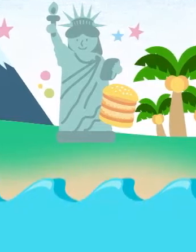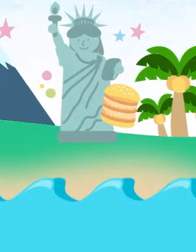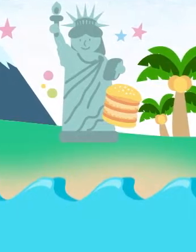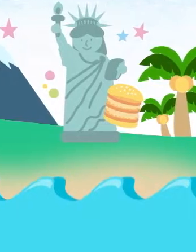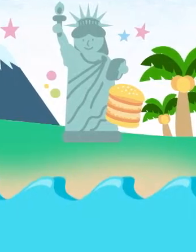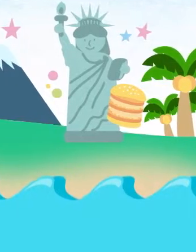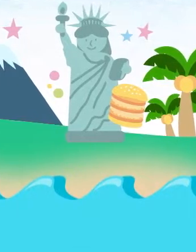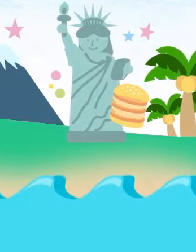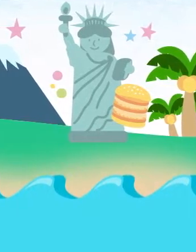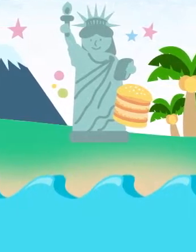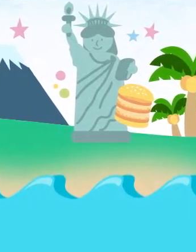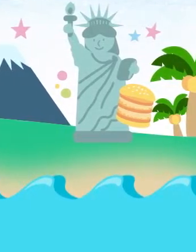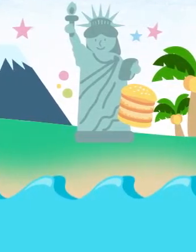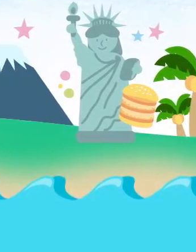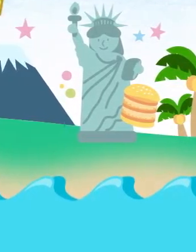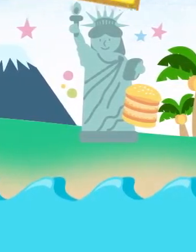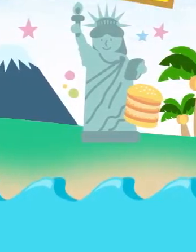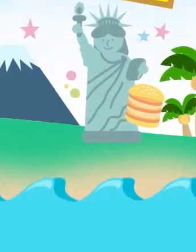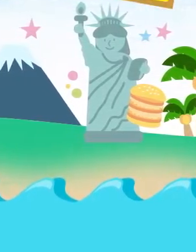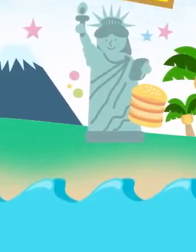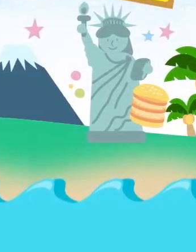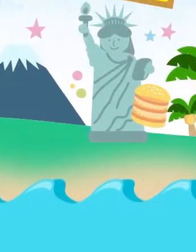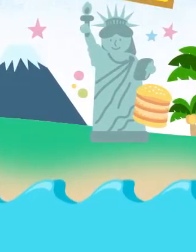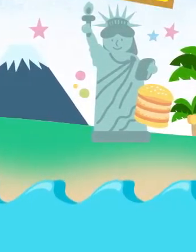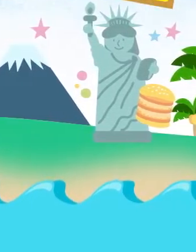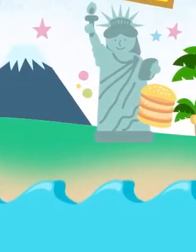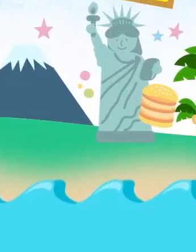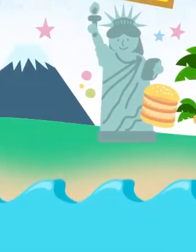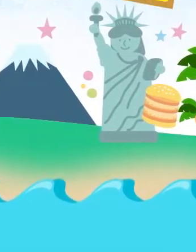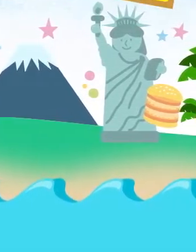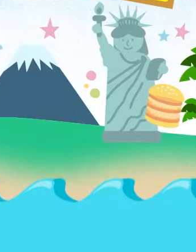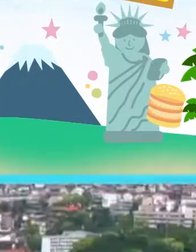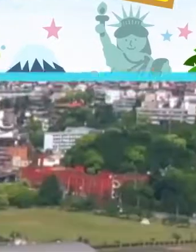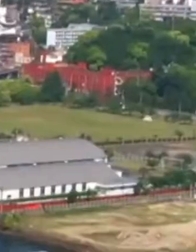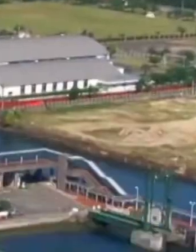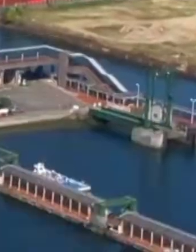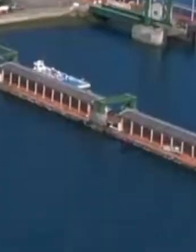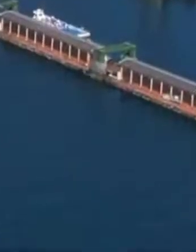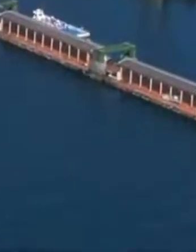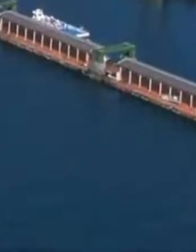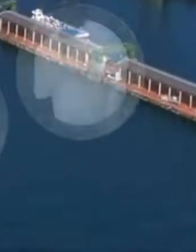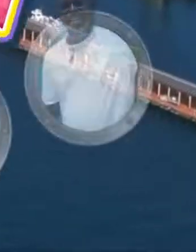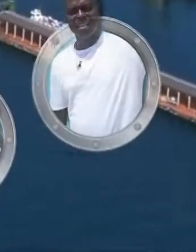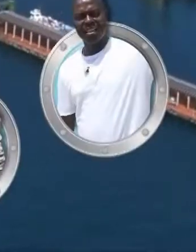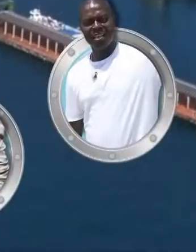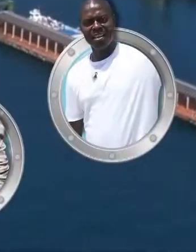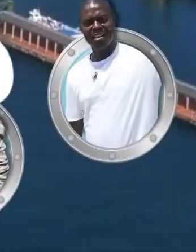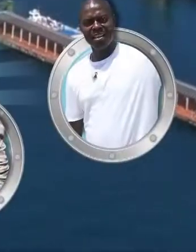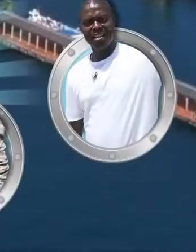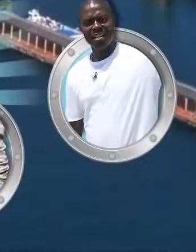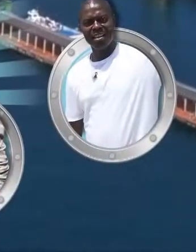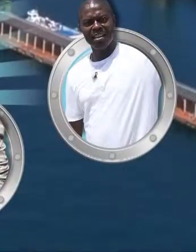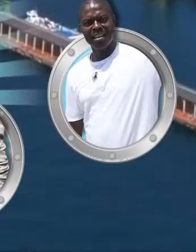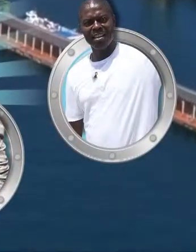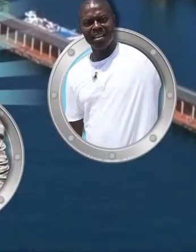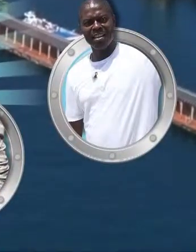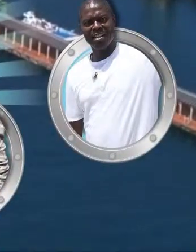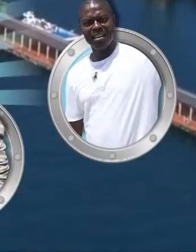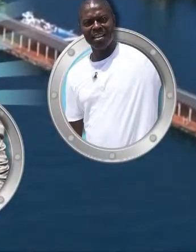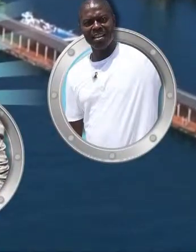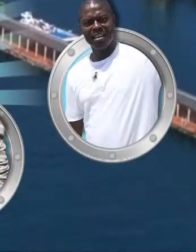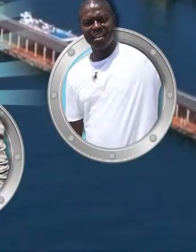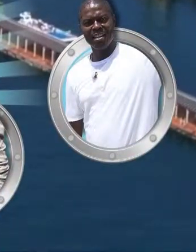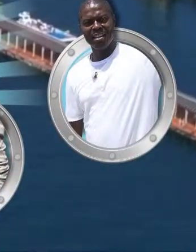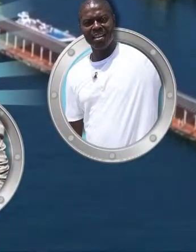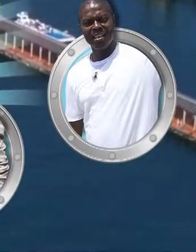クレをこよなく愛する外国人ジャーニーズとワンダフルな旅へ、レッツゴー。クレワンダーランドジャ